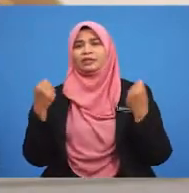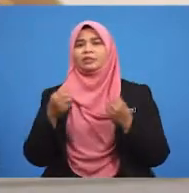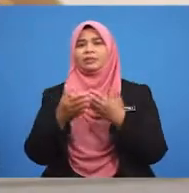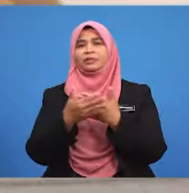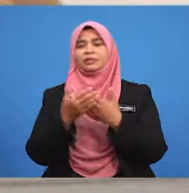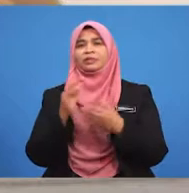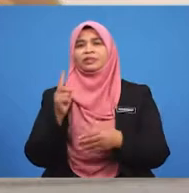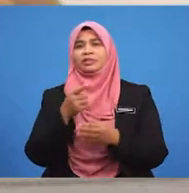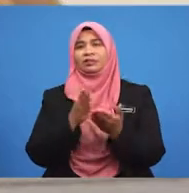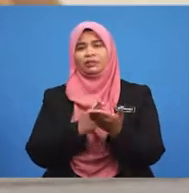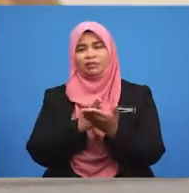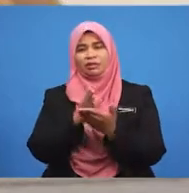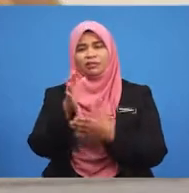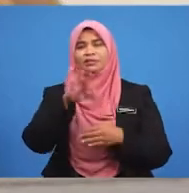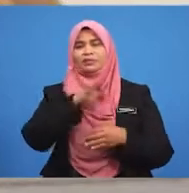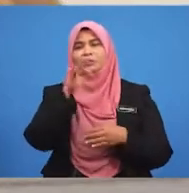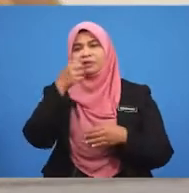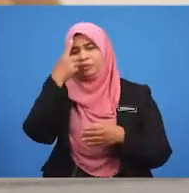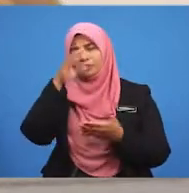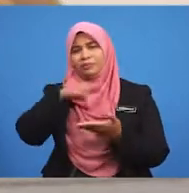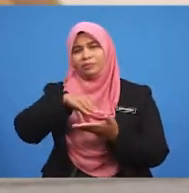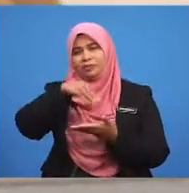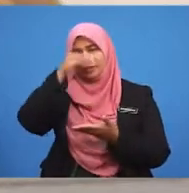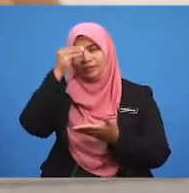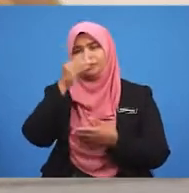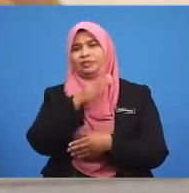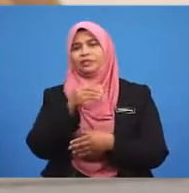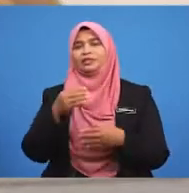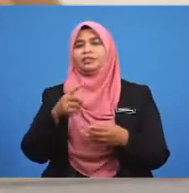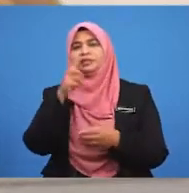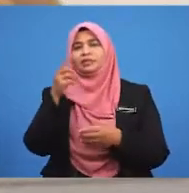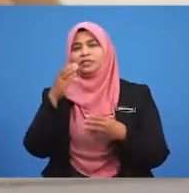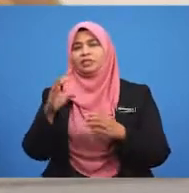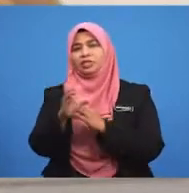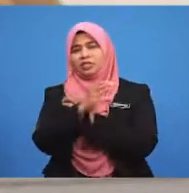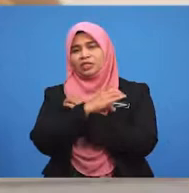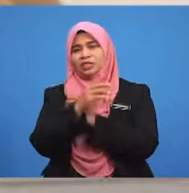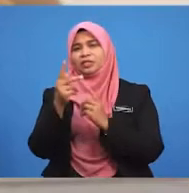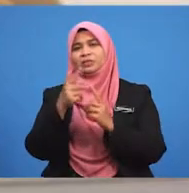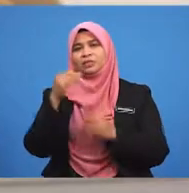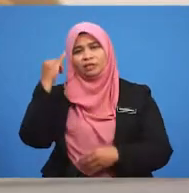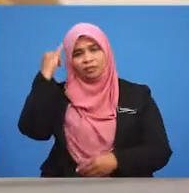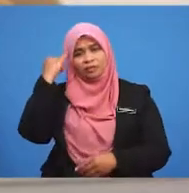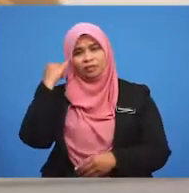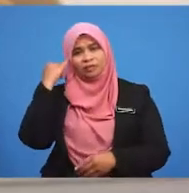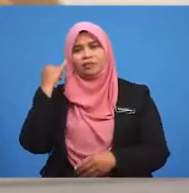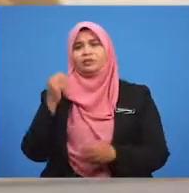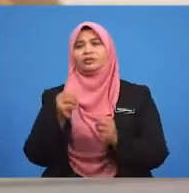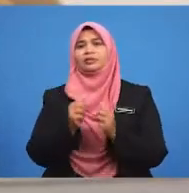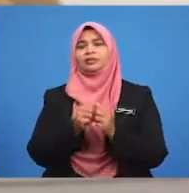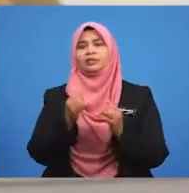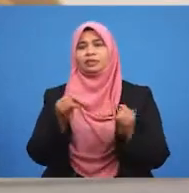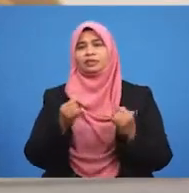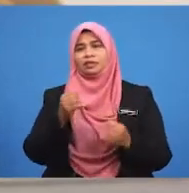akan sentiasa terus bersemangat untuk menuntut ilmu dan sentiasa cintakan ilmu pengetahuan. InsyaAllah pada hari